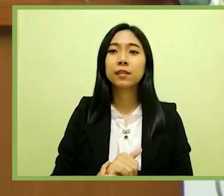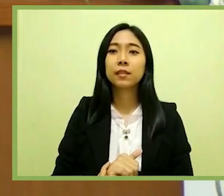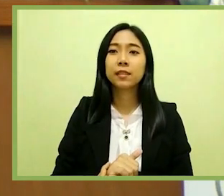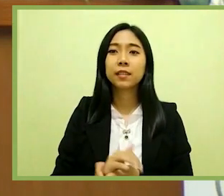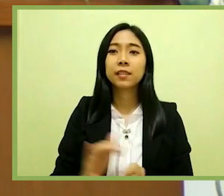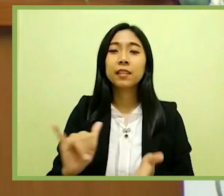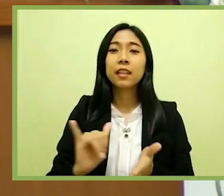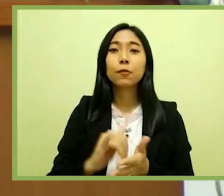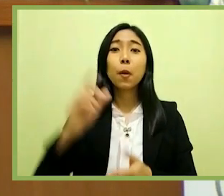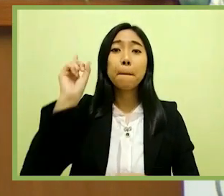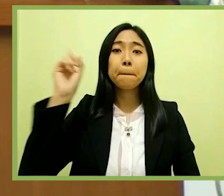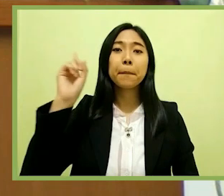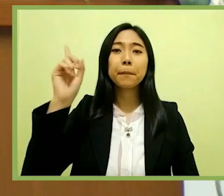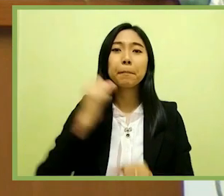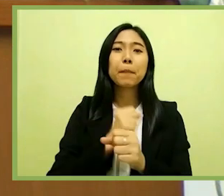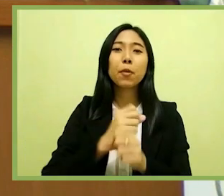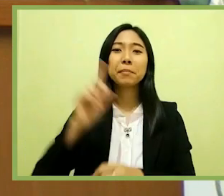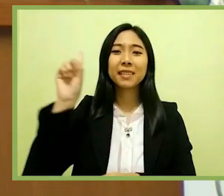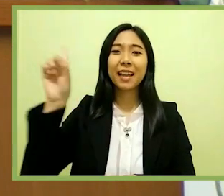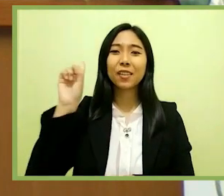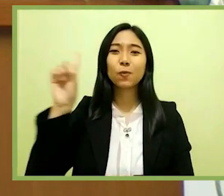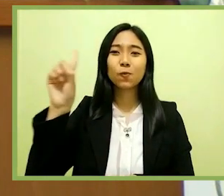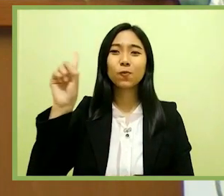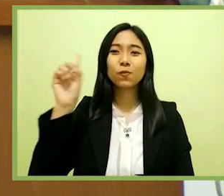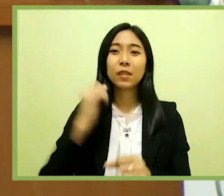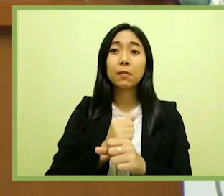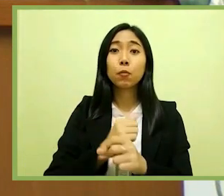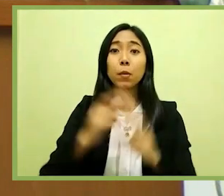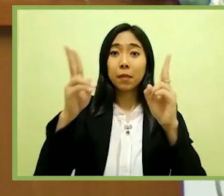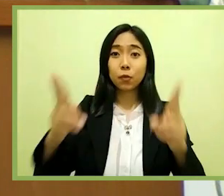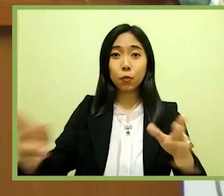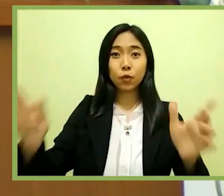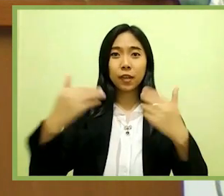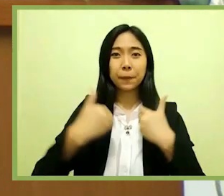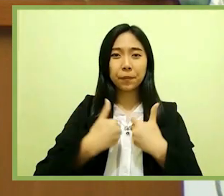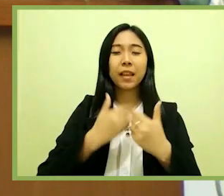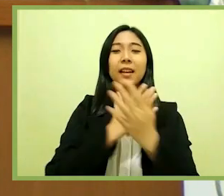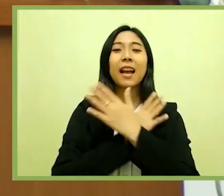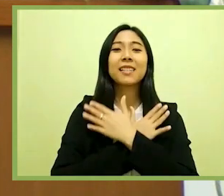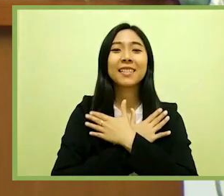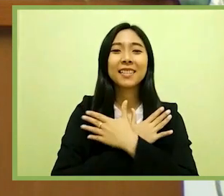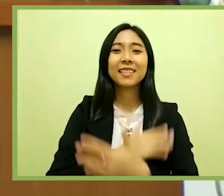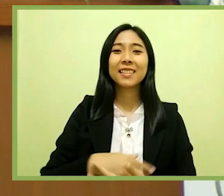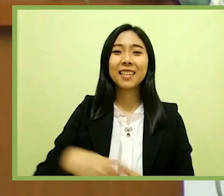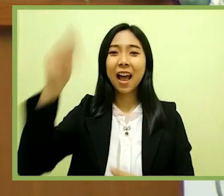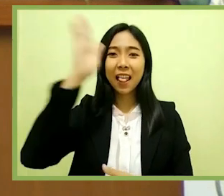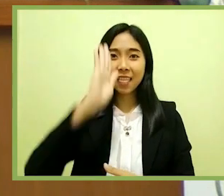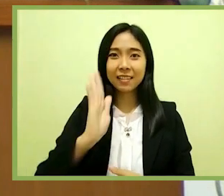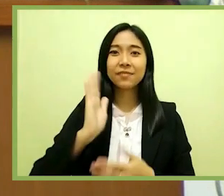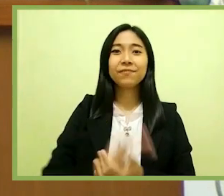adalah karya yang mempersatukan, karya yang membuat manusia mengalami cinta kasih